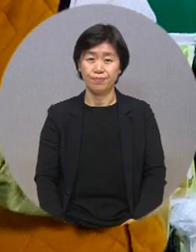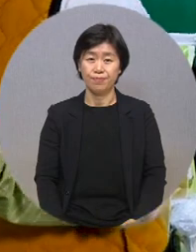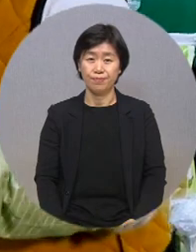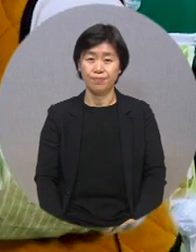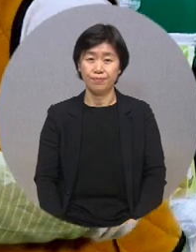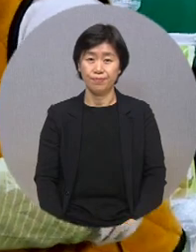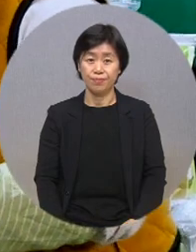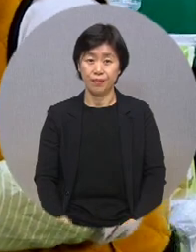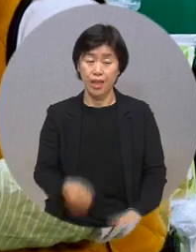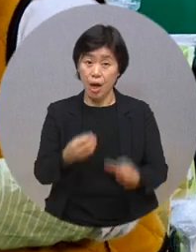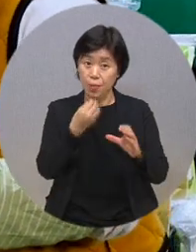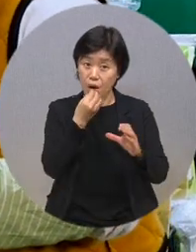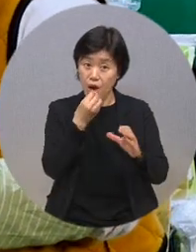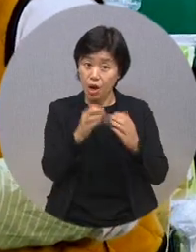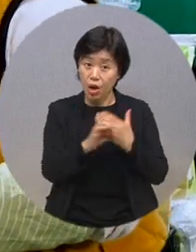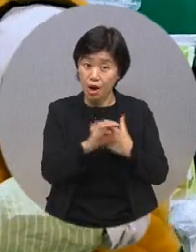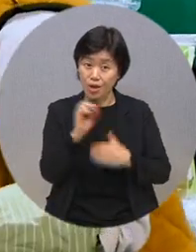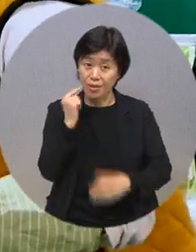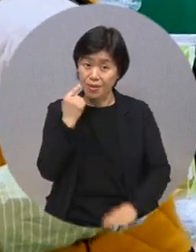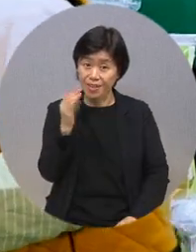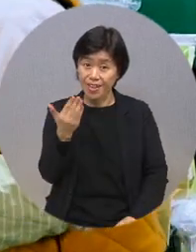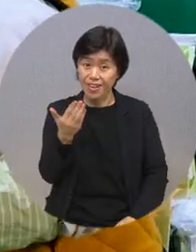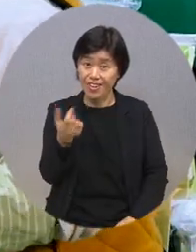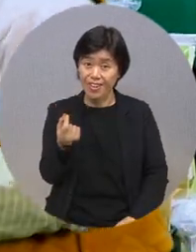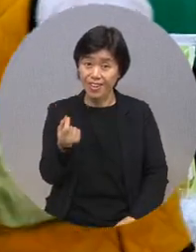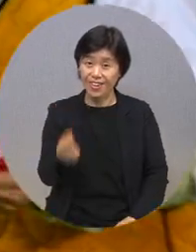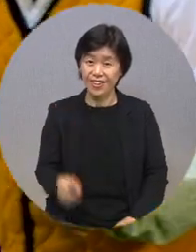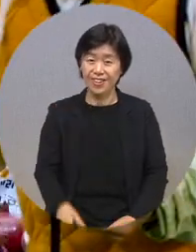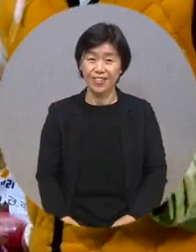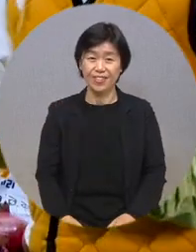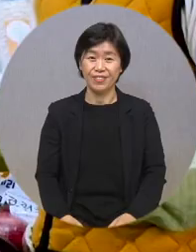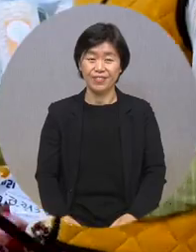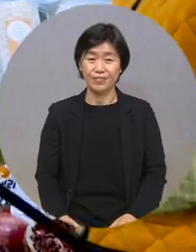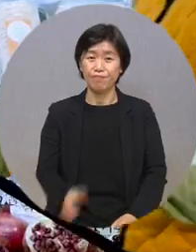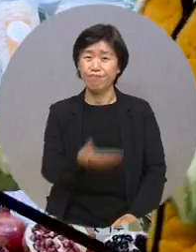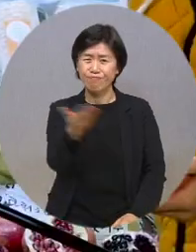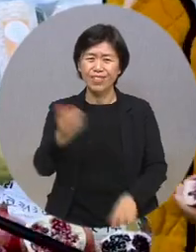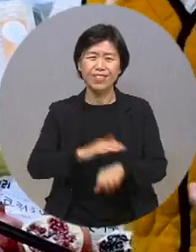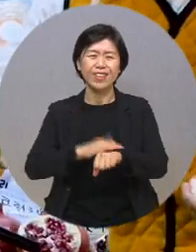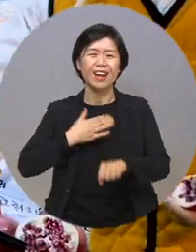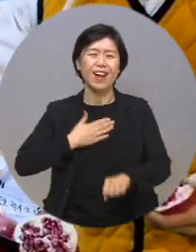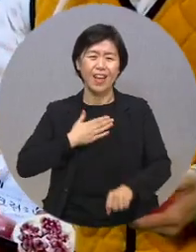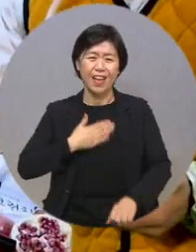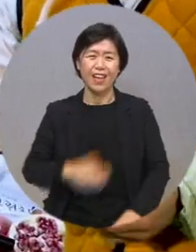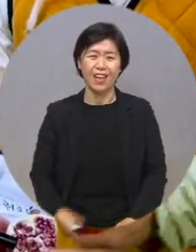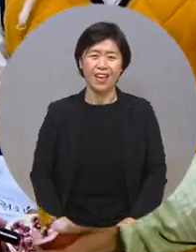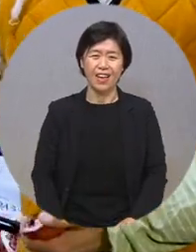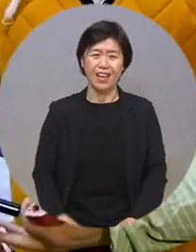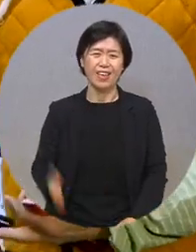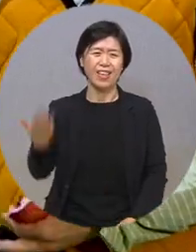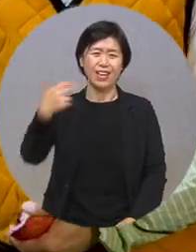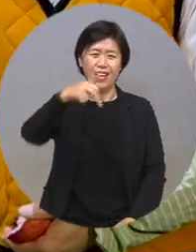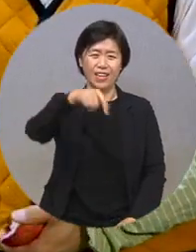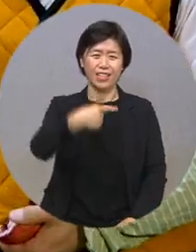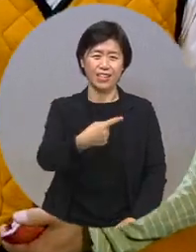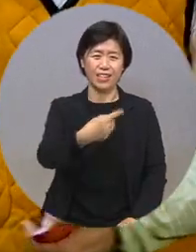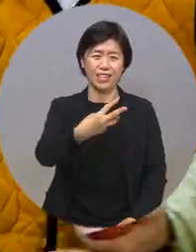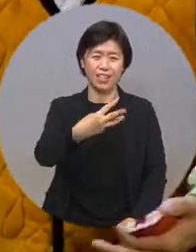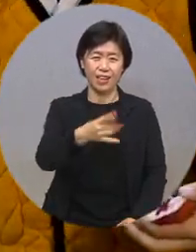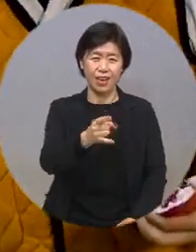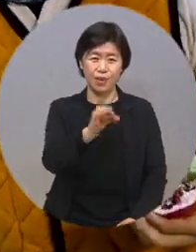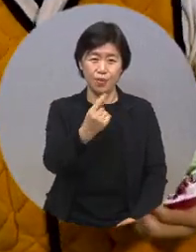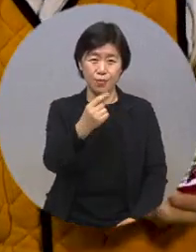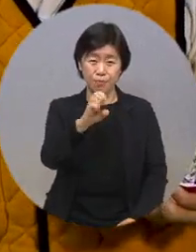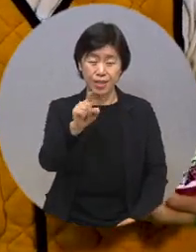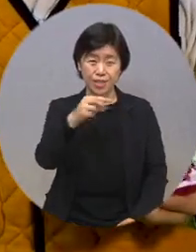들어 먹으면 예뻐진다? 당연하죠. 다 아시겠지만 우리 클레오파트라 양귀비